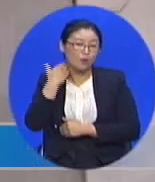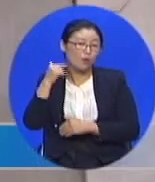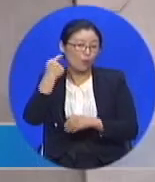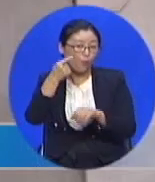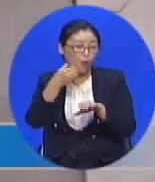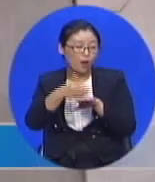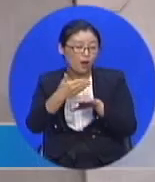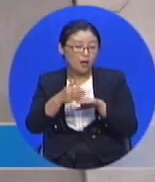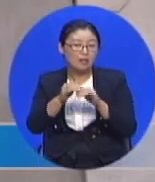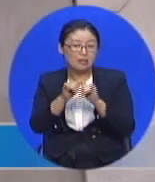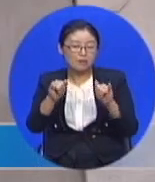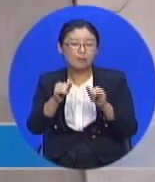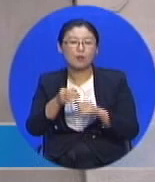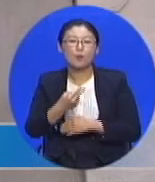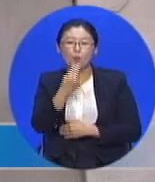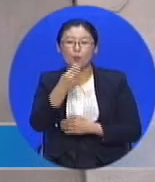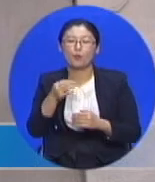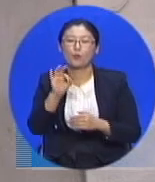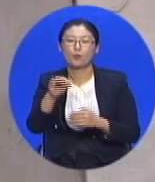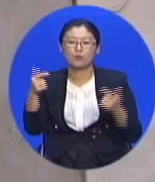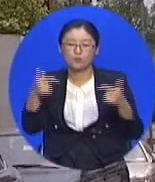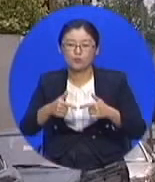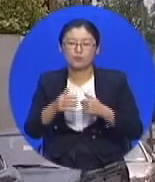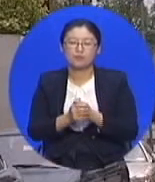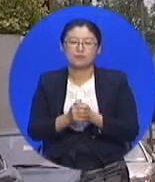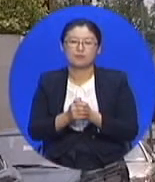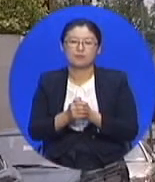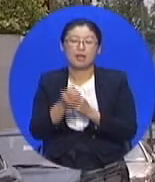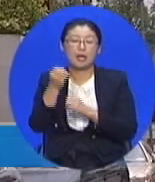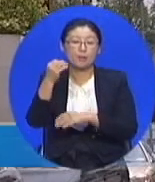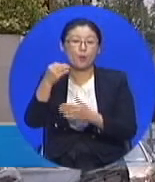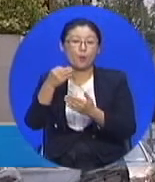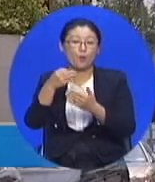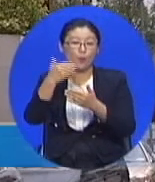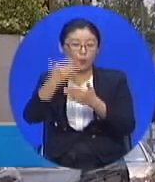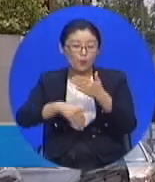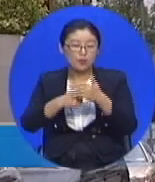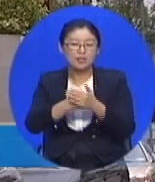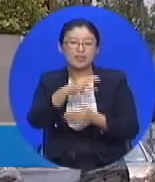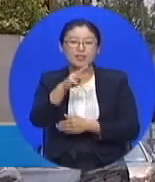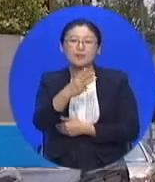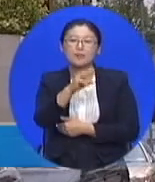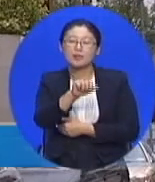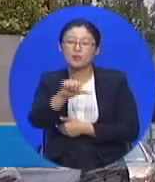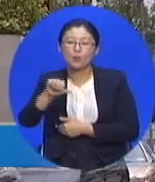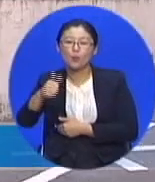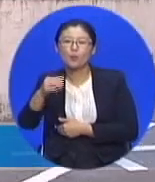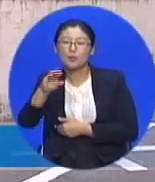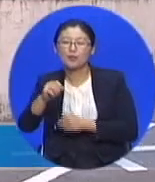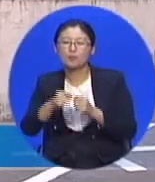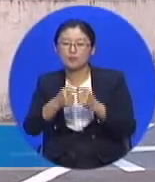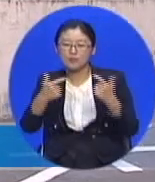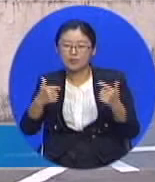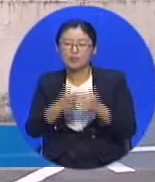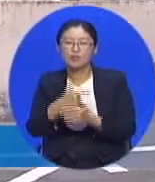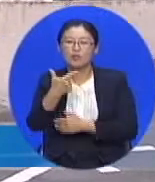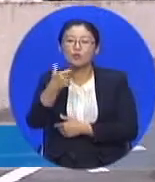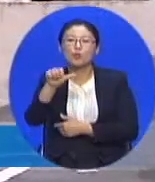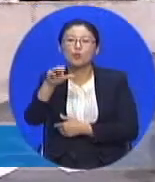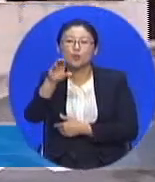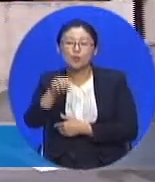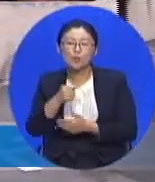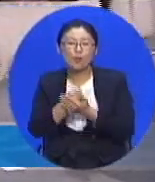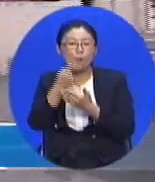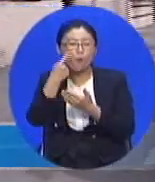대한 보험료도 줄어듭니다. 전월세금 기본 공제액이 300만 원에서 500만 원으로 확대돼 65만 가구의